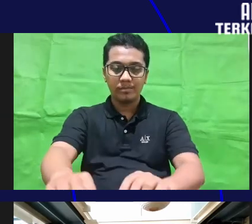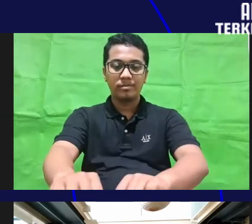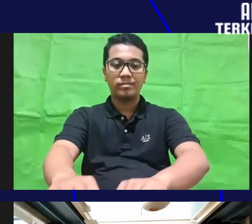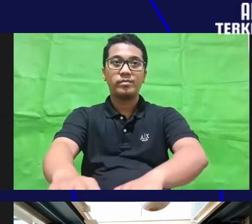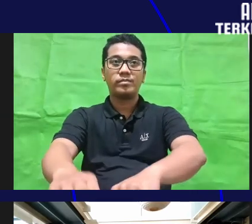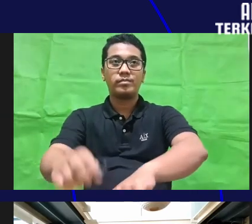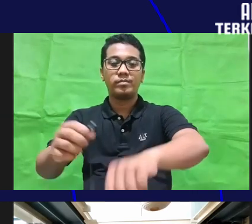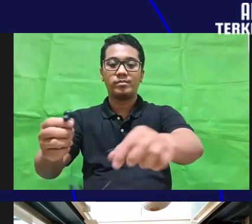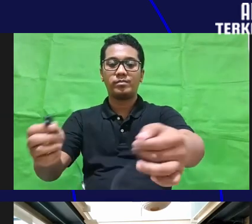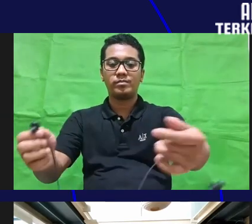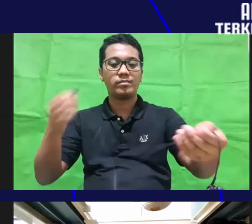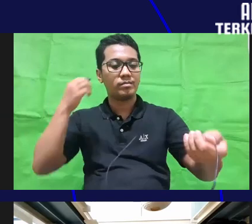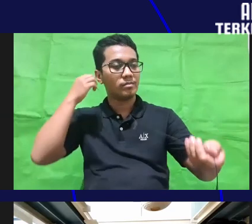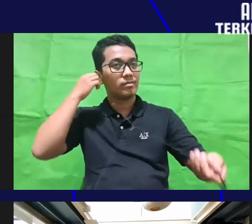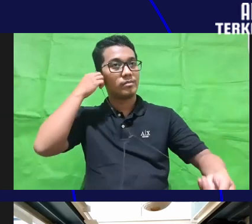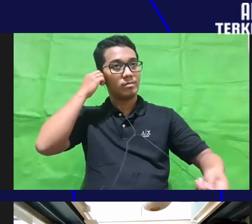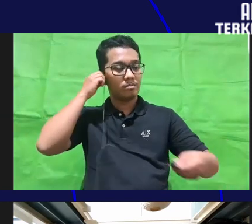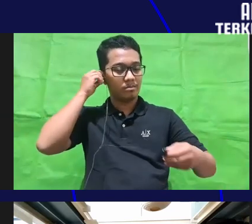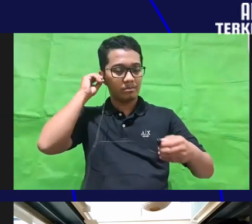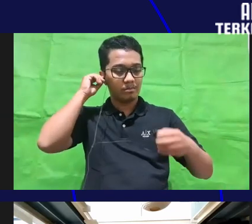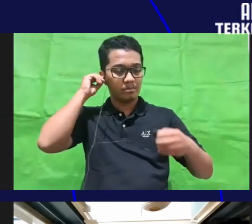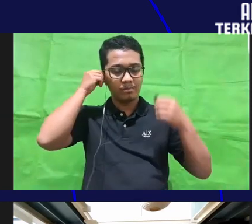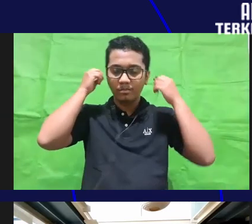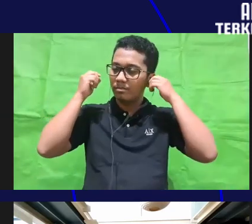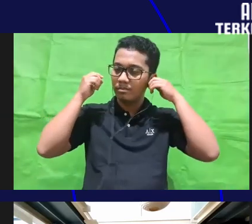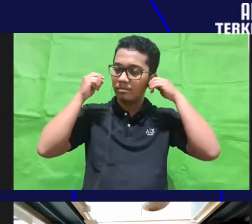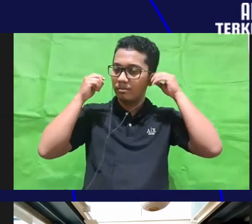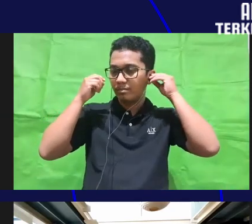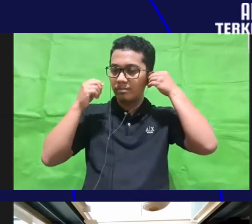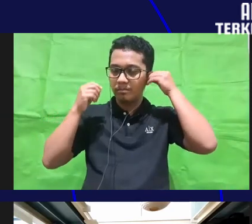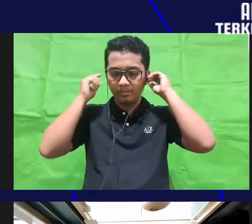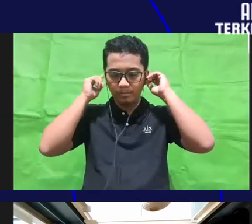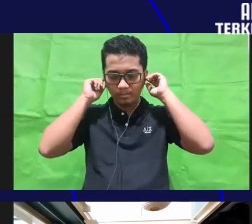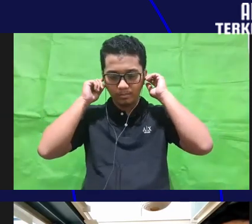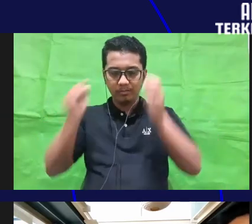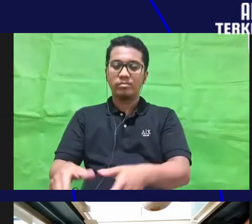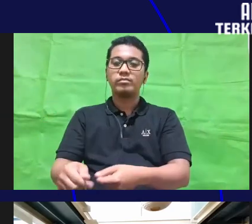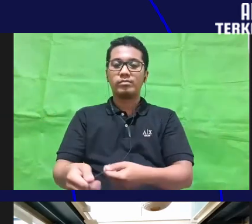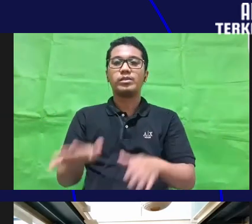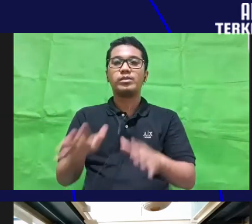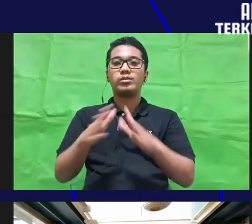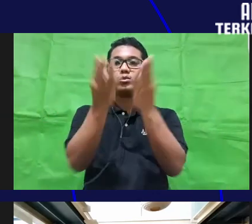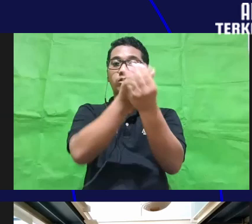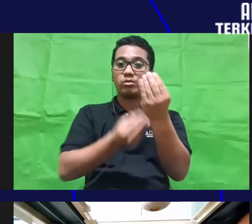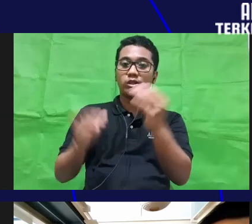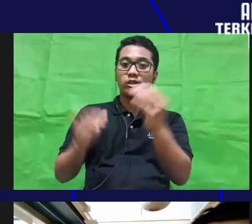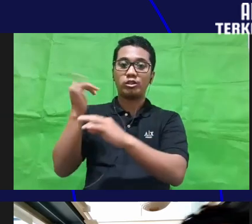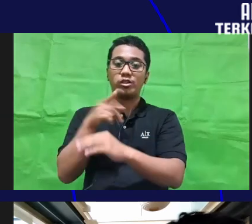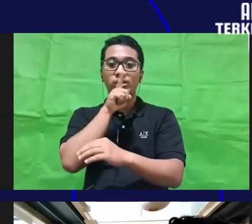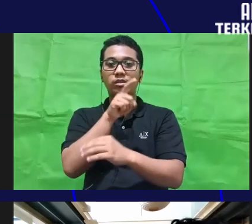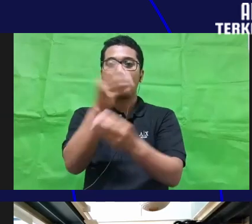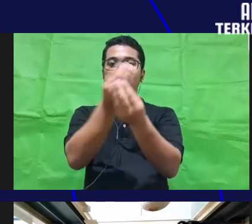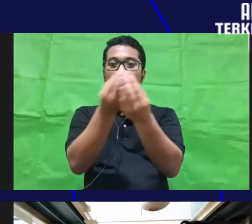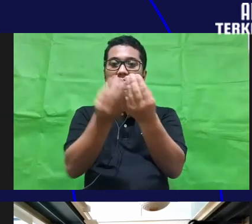sedikit, yang pertanyaan pertama maksudnya problematisir struktur lokal di Jogja gitu. Struktur yang coba dibangun dengan tadi